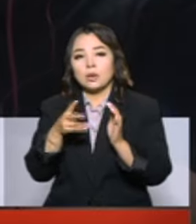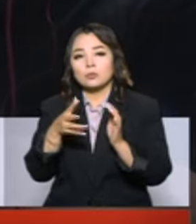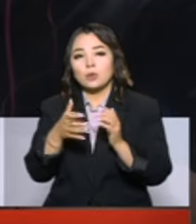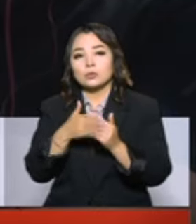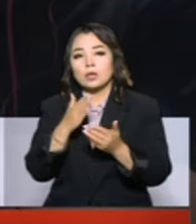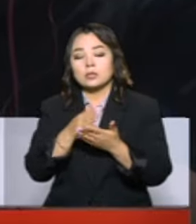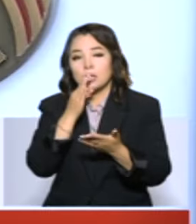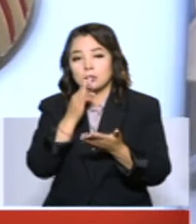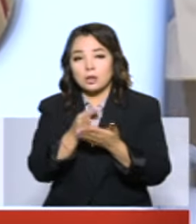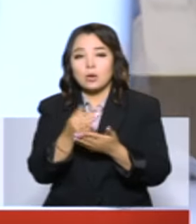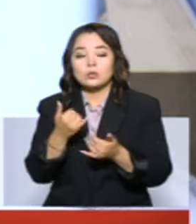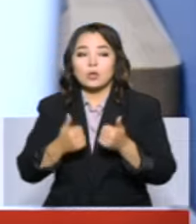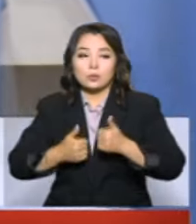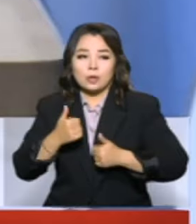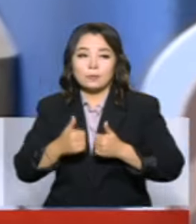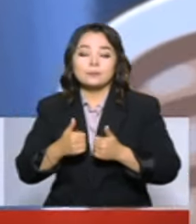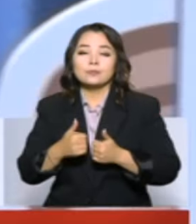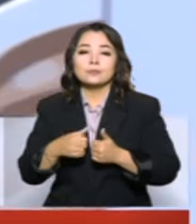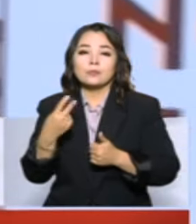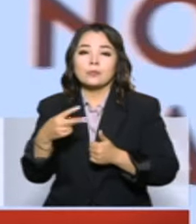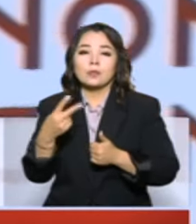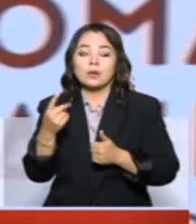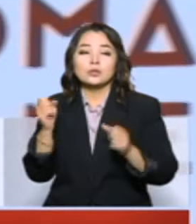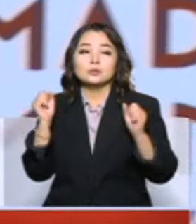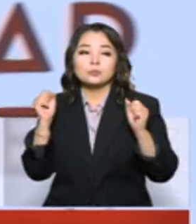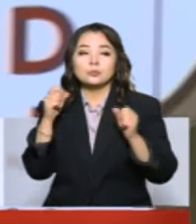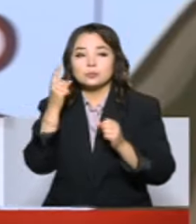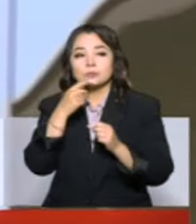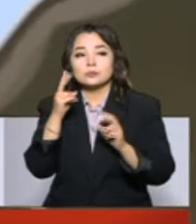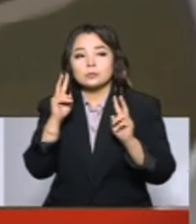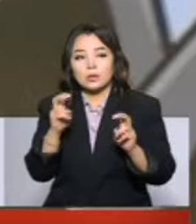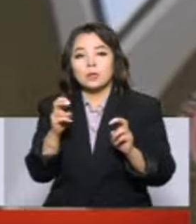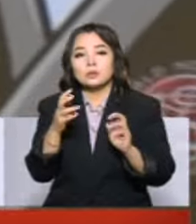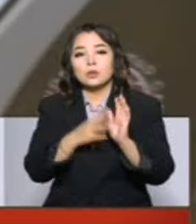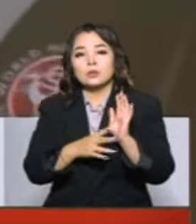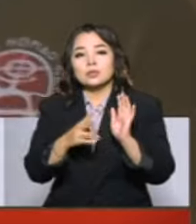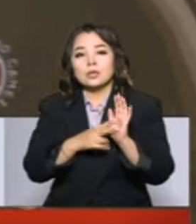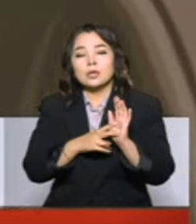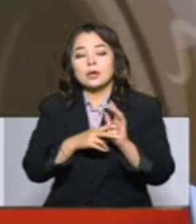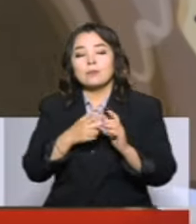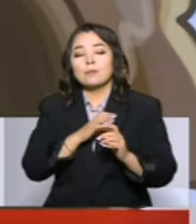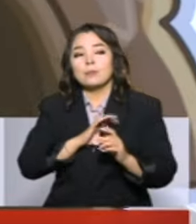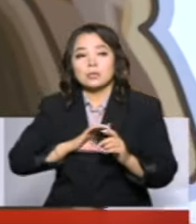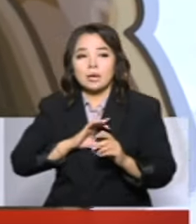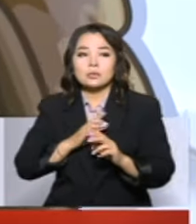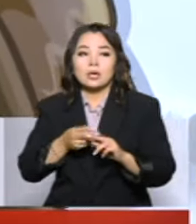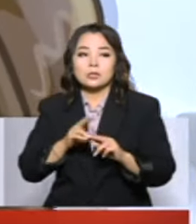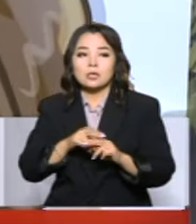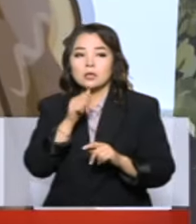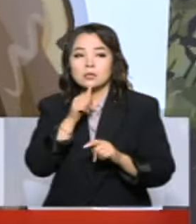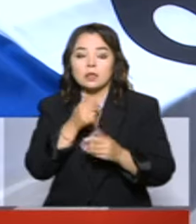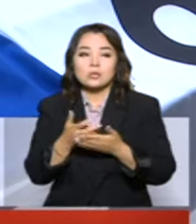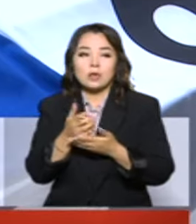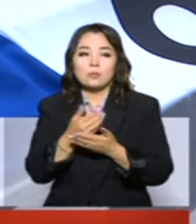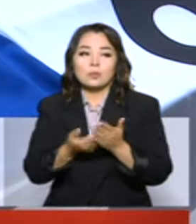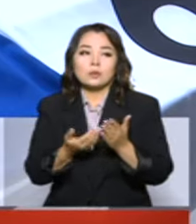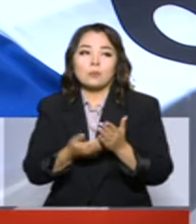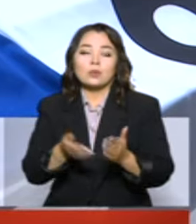асып жығылады. Дүбірлі додада 21 спорт түрінен 97 медаль жиынтығы сарапқа салынады.